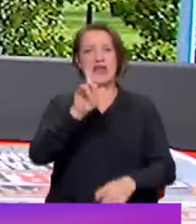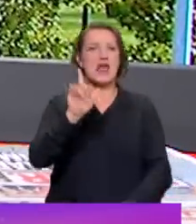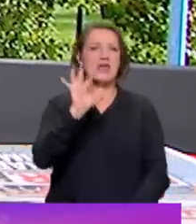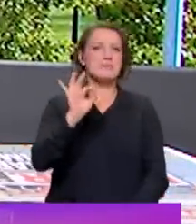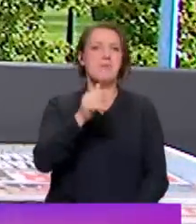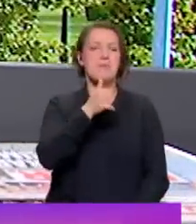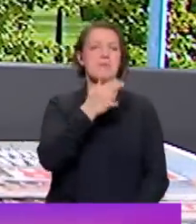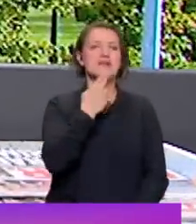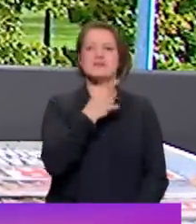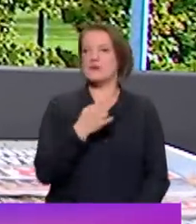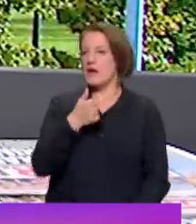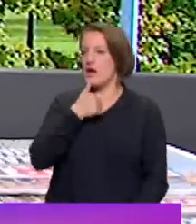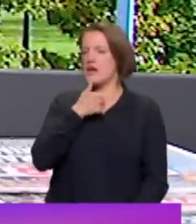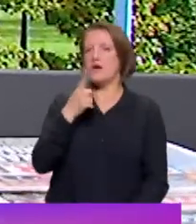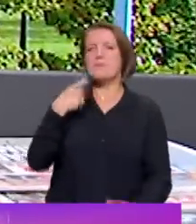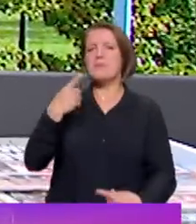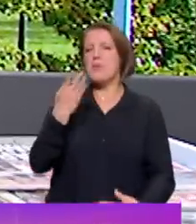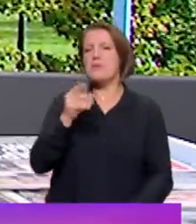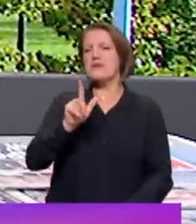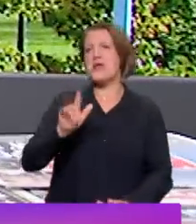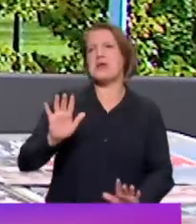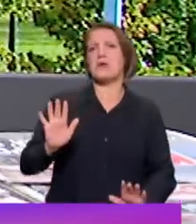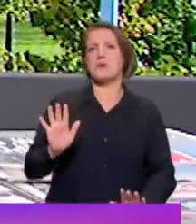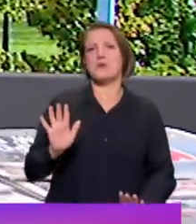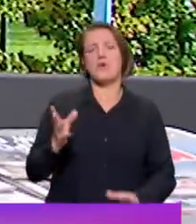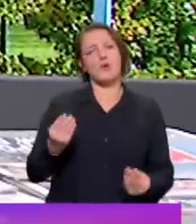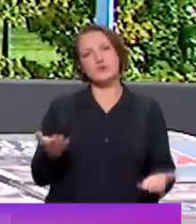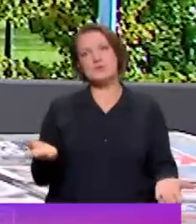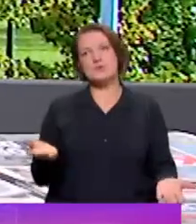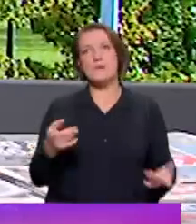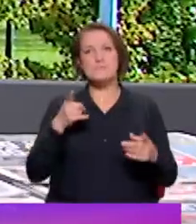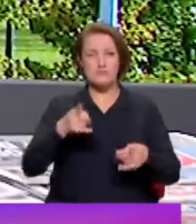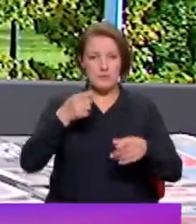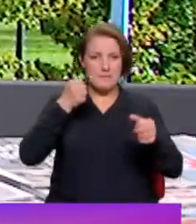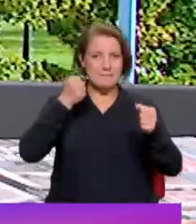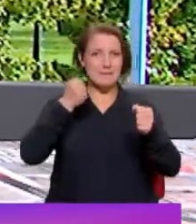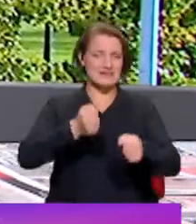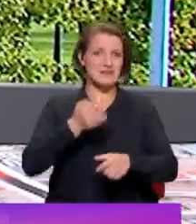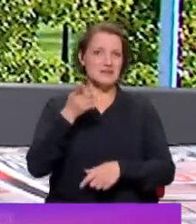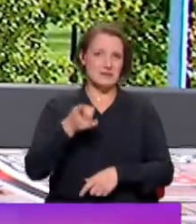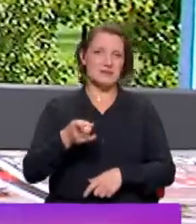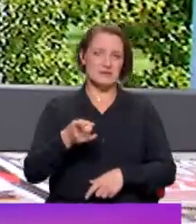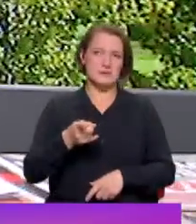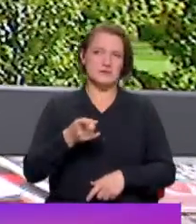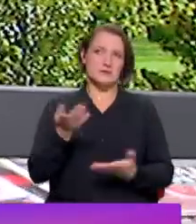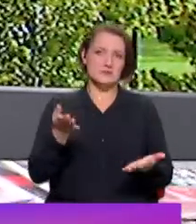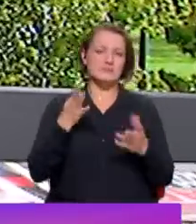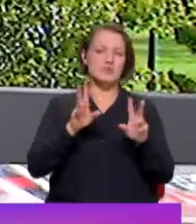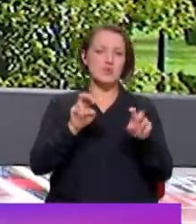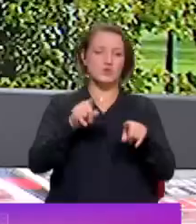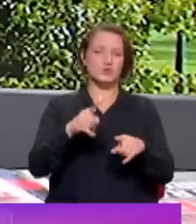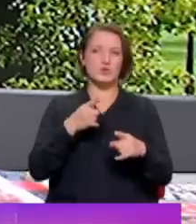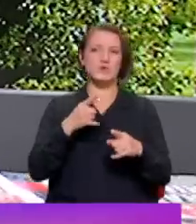kadın erkek bakımlı olmasa da olur bu baskıyı da aslında göz önünde bulunarak bulundurarak bu konuyu